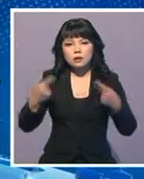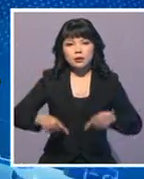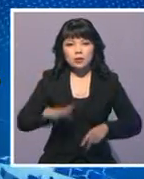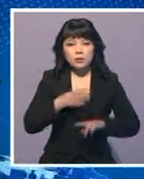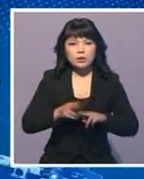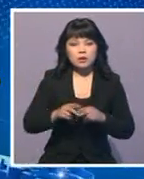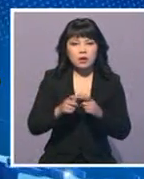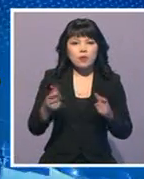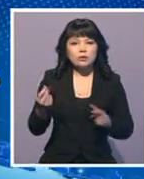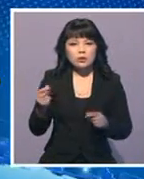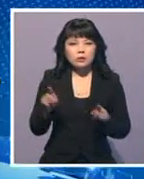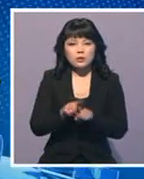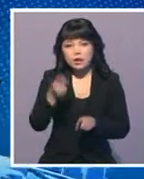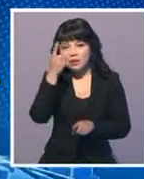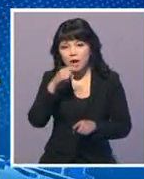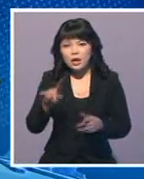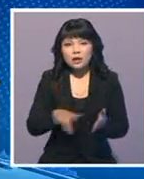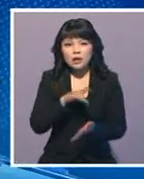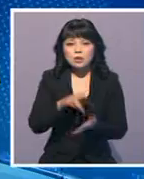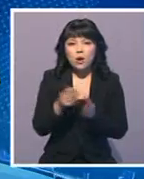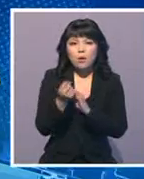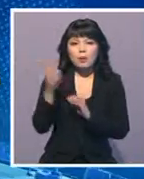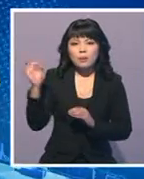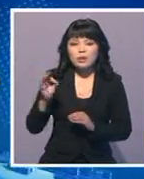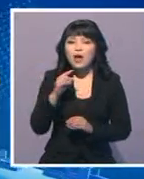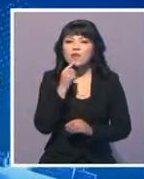жергілікті валюта Таиландта 11%-дай, Филиппинде